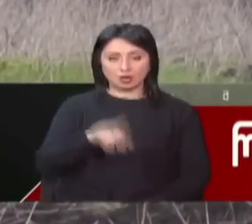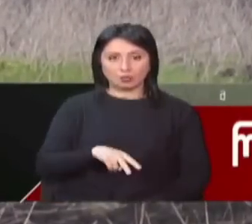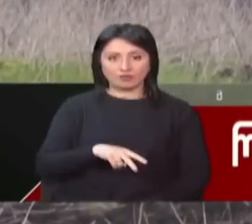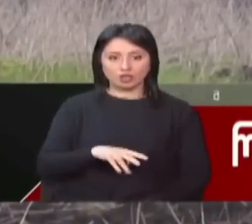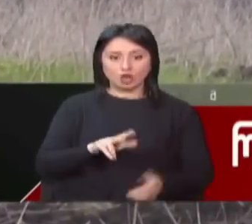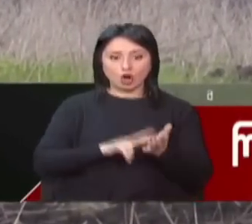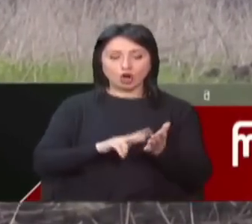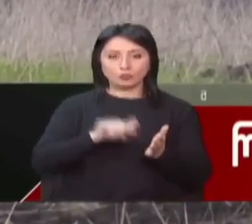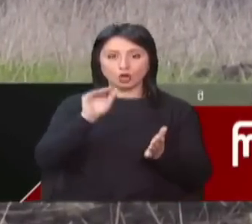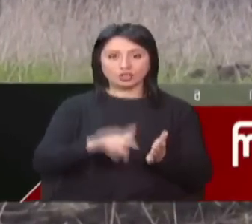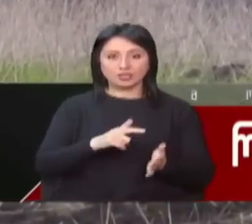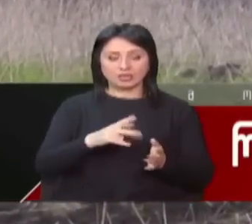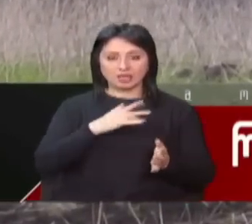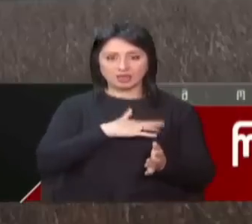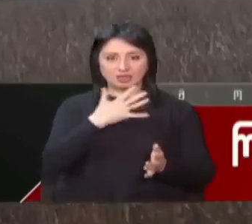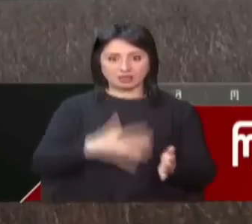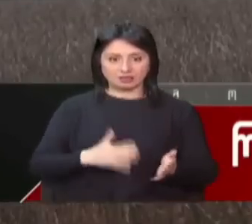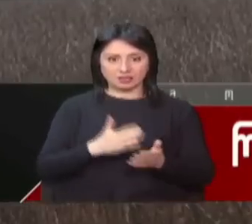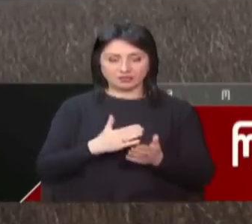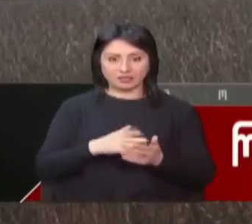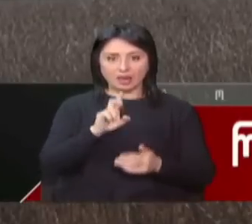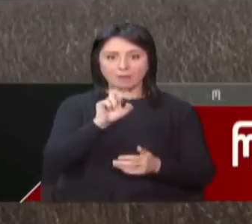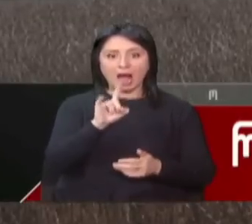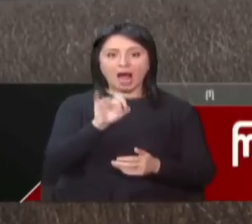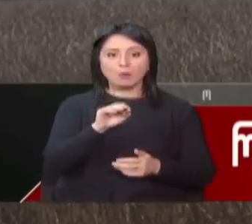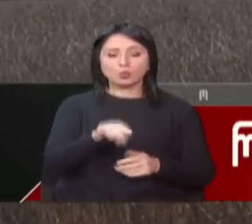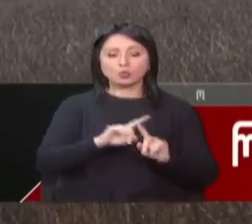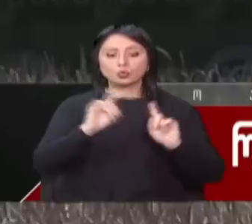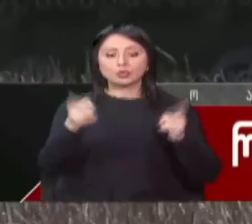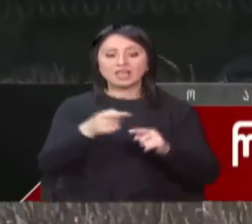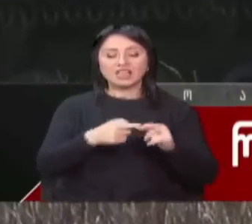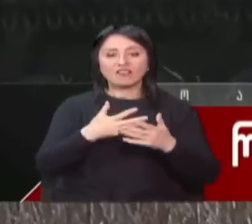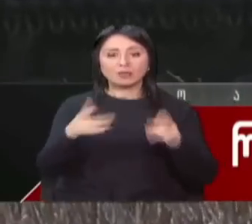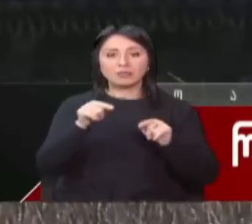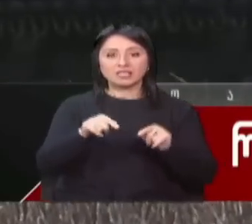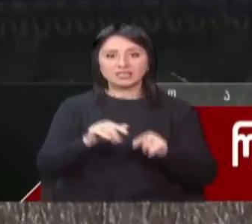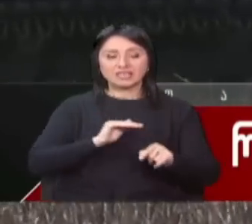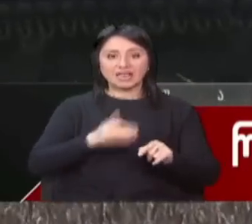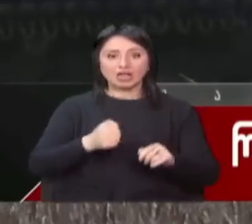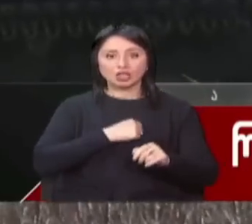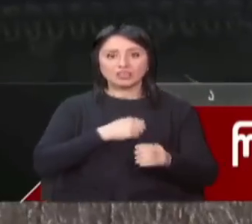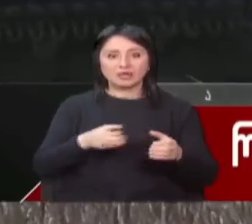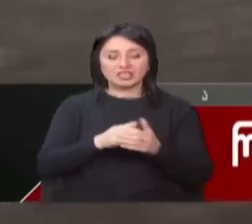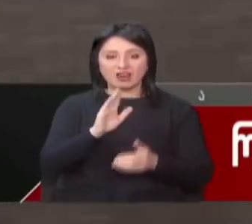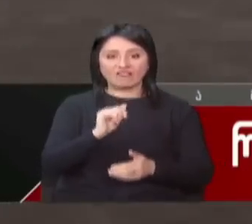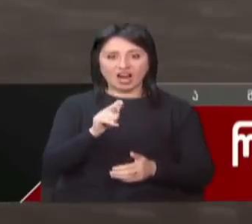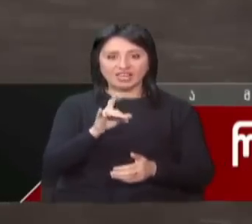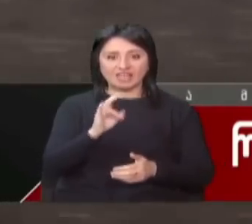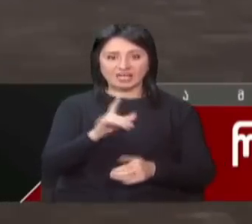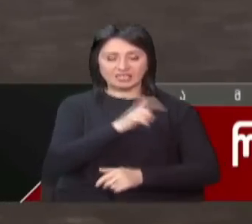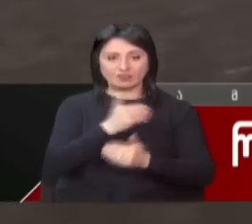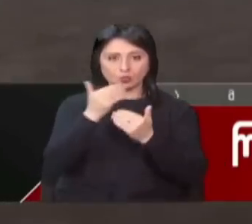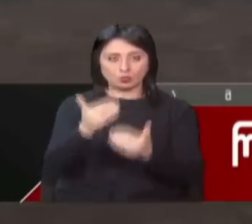da 80000-amde dashavda. Ziritadat Bakhmutis garshemo da daqupulta nakhvarze meti kerzo samkhedro dajgupeba Wagneris